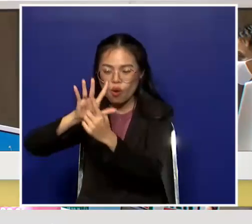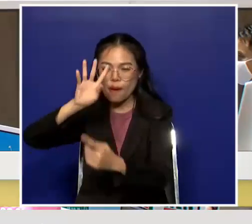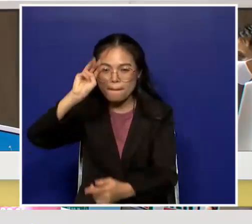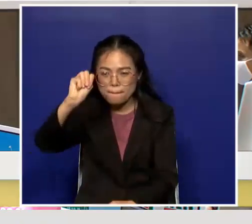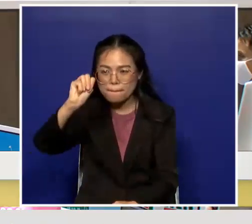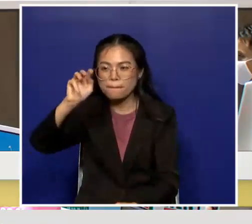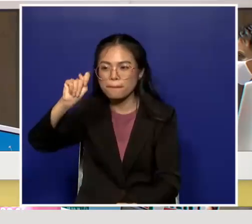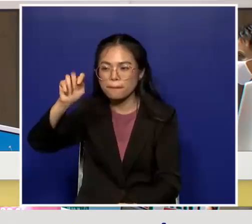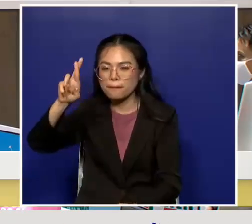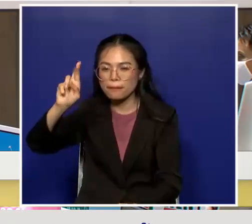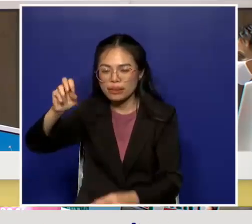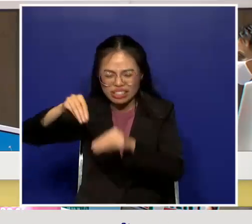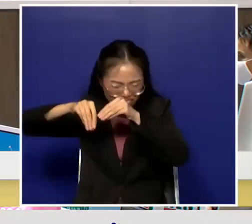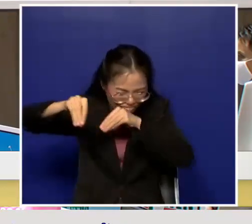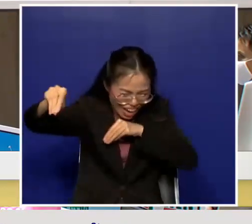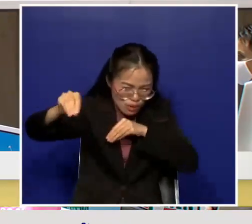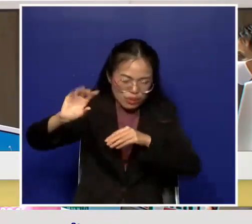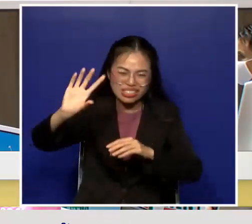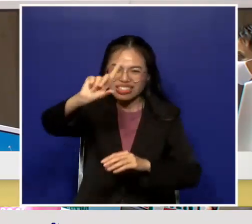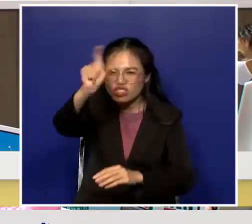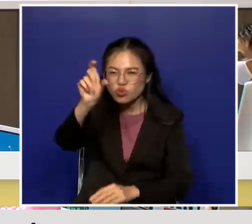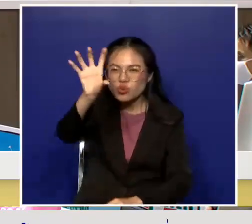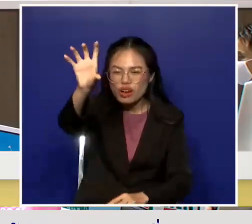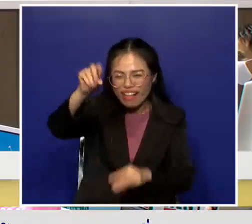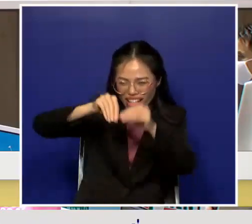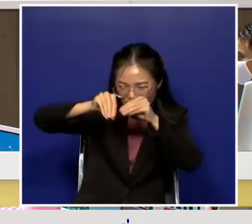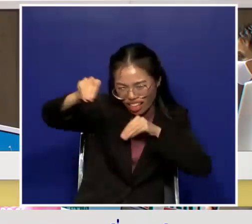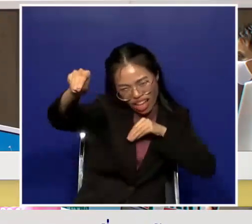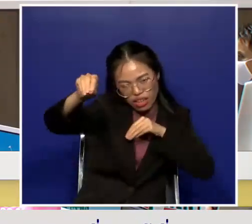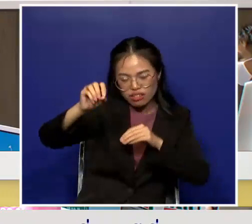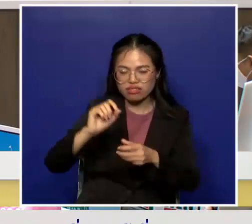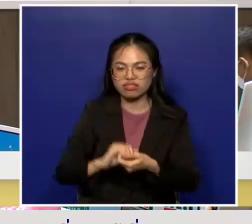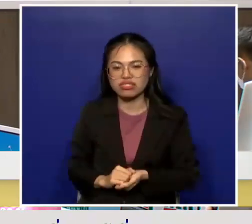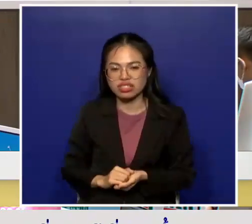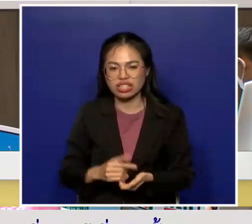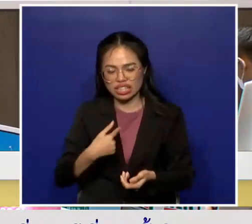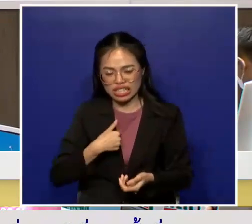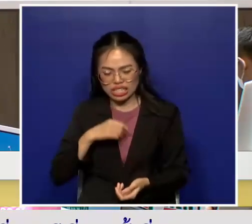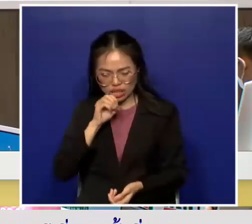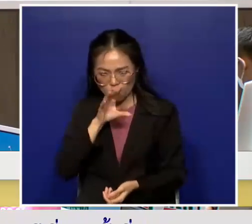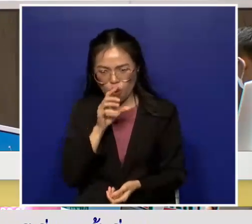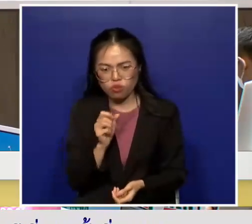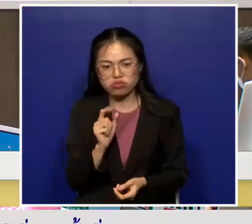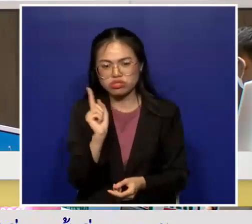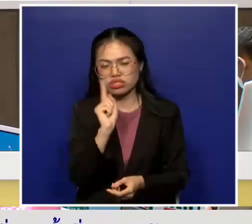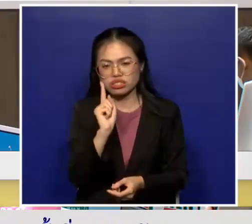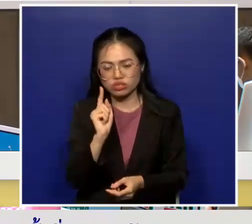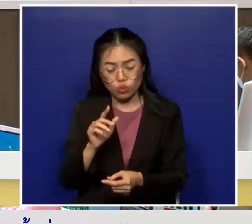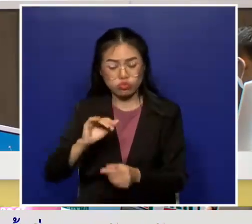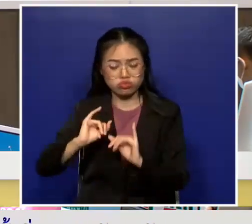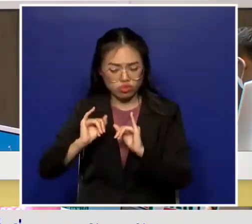400,000 กว่าไกลมากเลยครับและสิ่งที่ผมอยากจะบอกว่าที่น่ากลัวที่สุดเลยก็คือว่าเจ้าสัวร